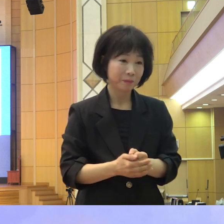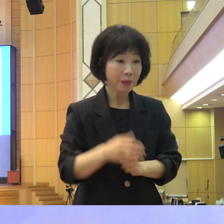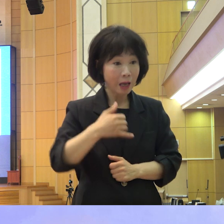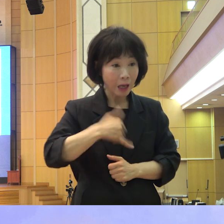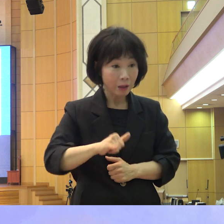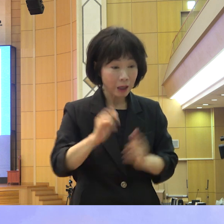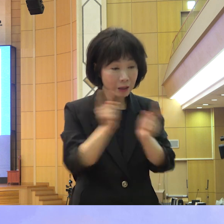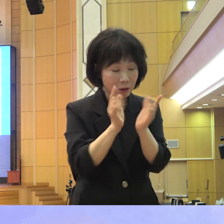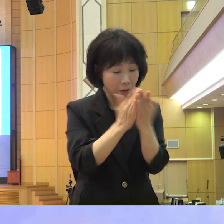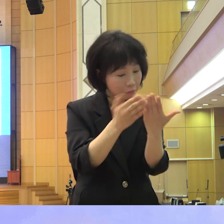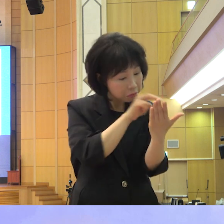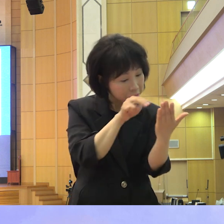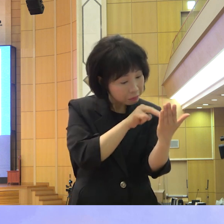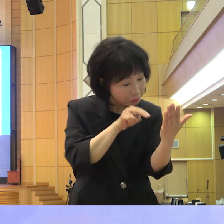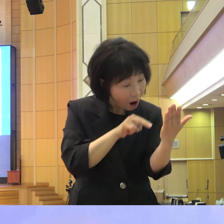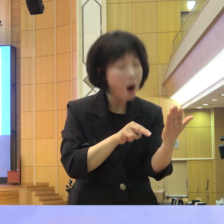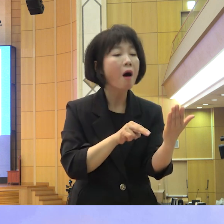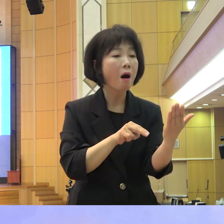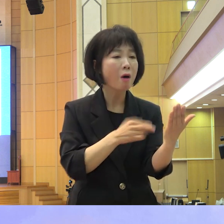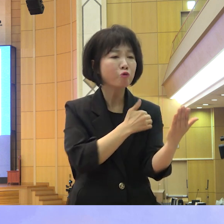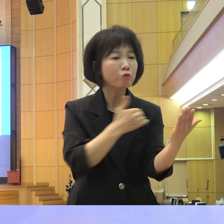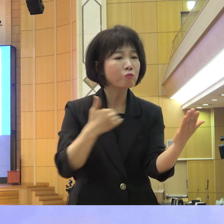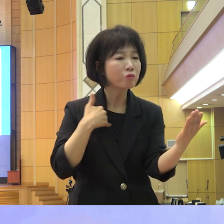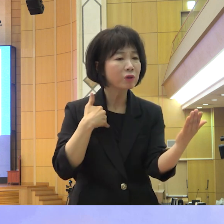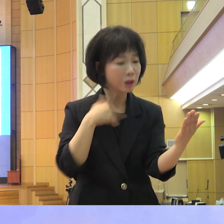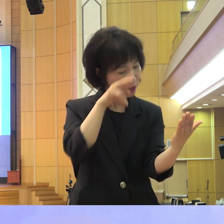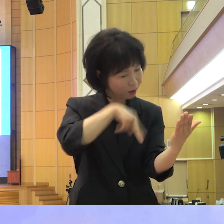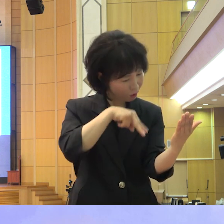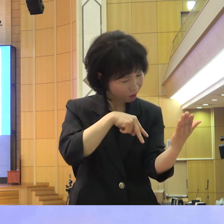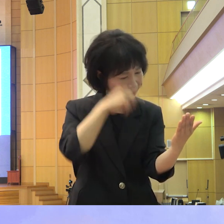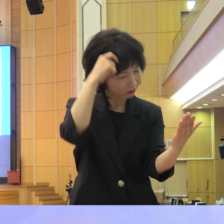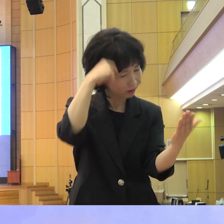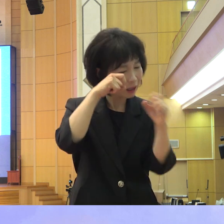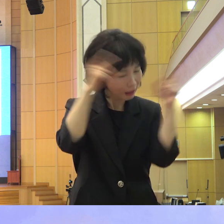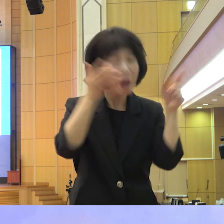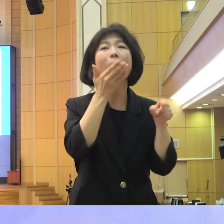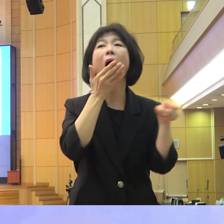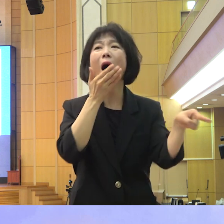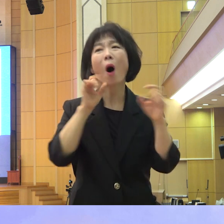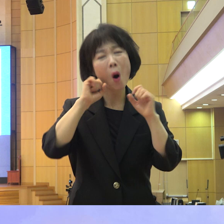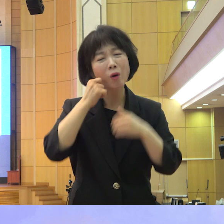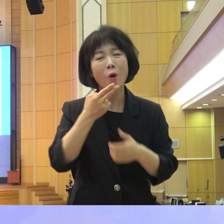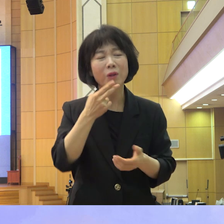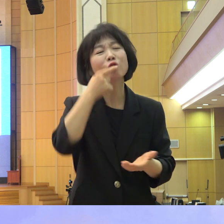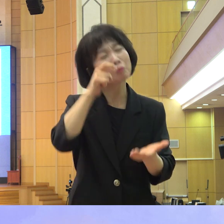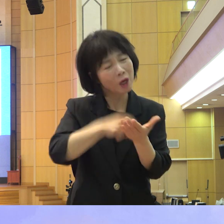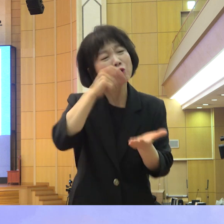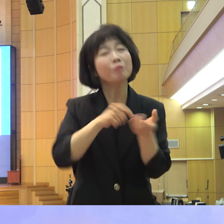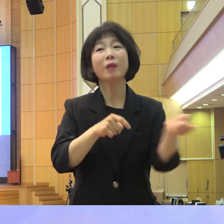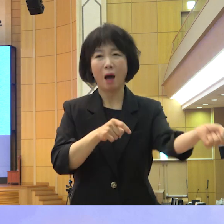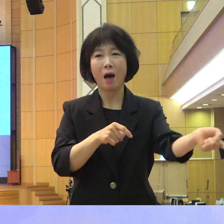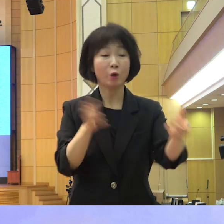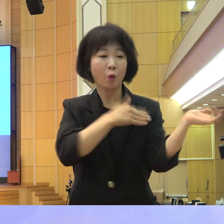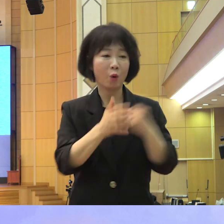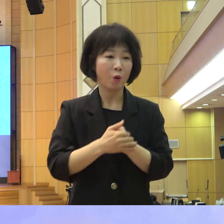읽고 가정 예배를 같이 드릴 수 있게 그냥 여기서 하라는 대로 따라 하시면 돼요. 별로 어려운 게 없어요. 그래서 요걸 드릴 거고, 그